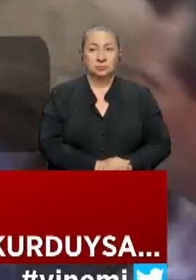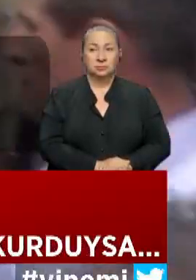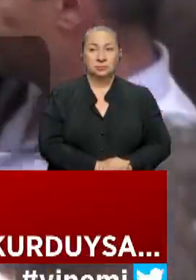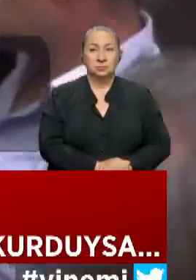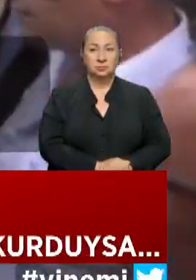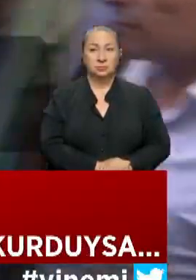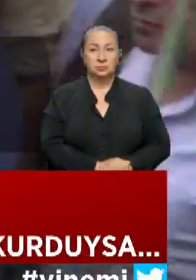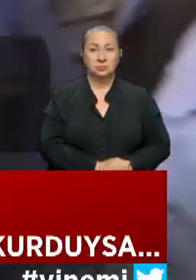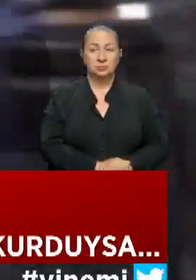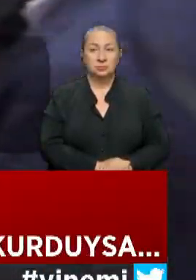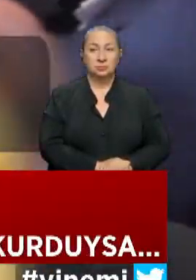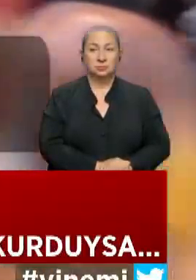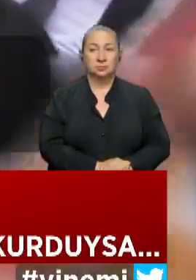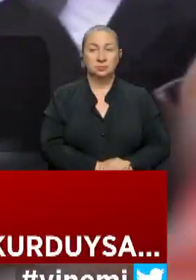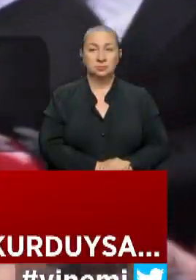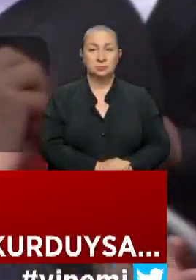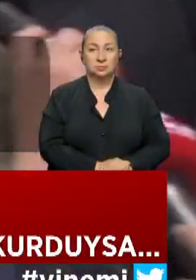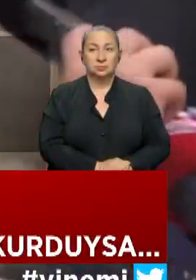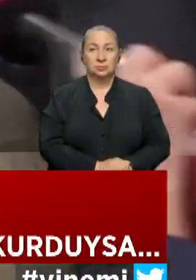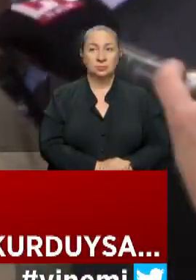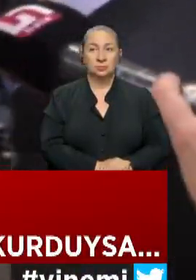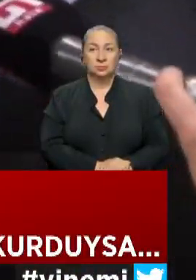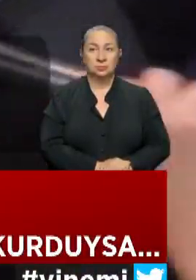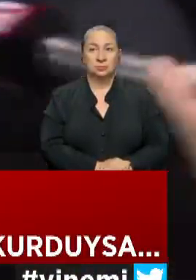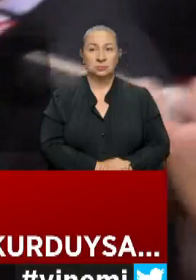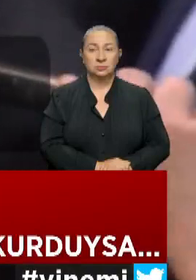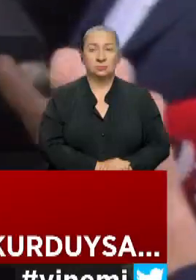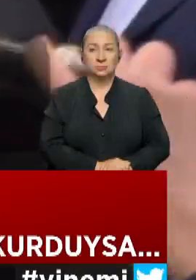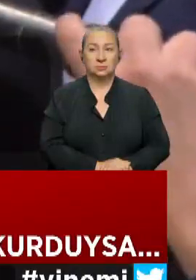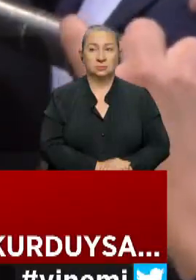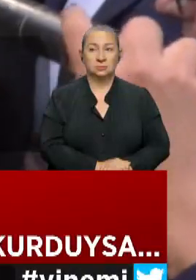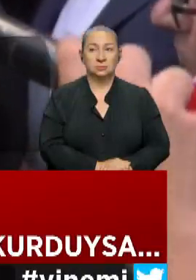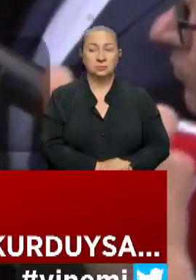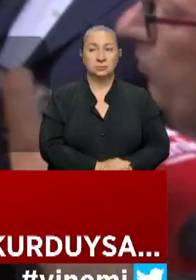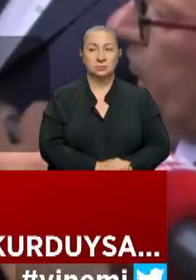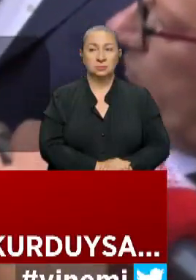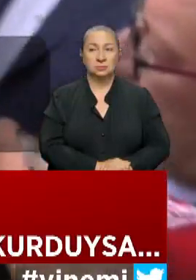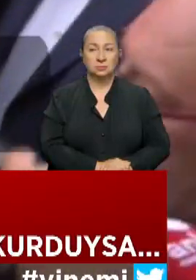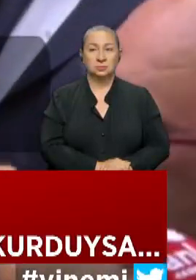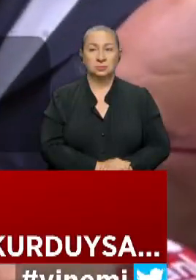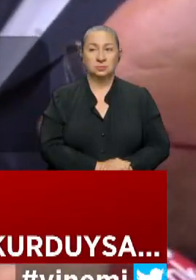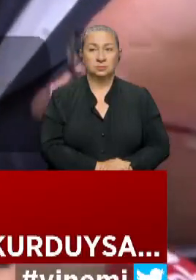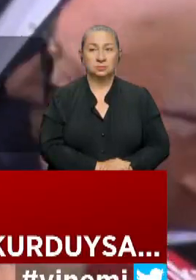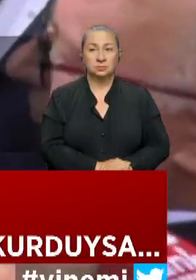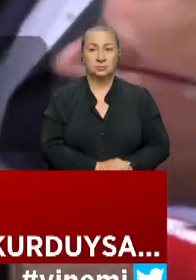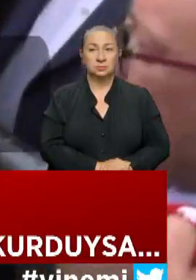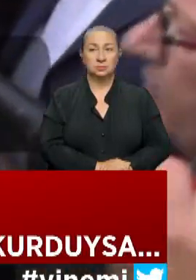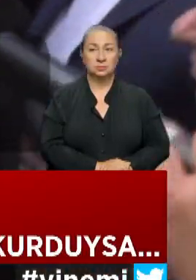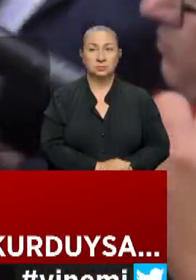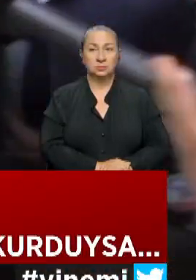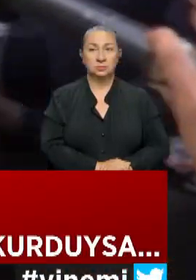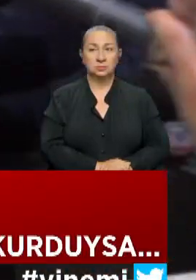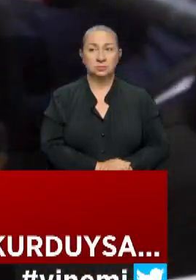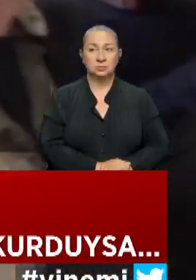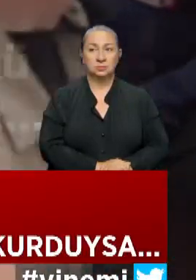Allah belasını versin. Kim çadır mahkemeleri kurduysa, PKK'yı davet ettiyse, PKK'yla miting yaptıysa